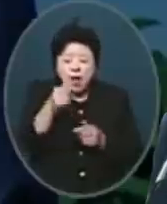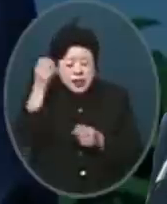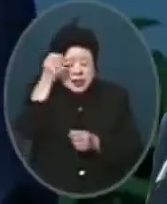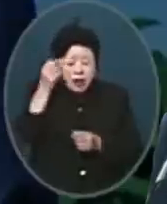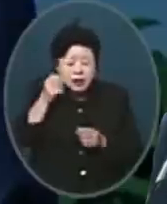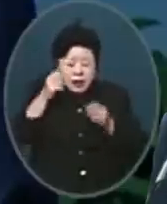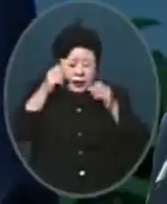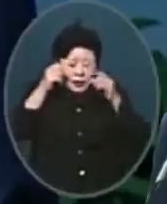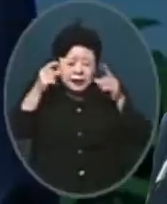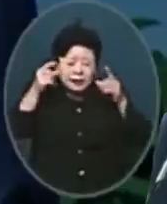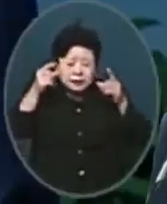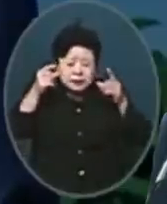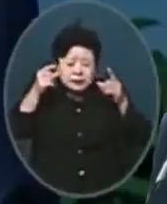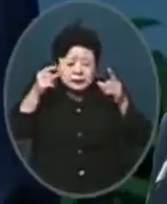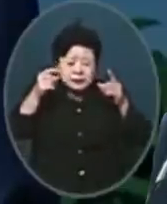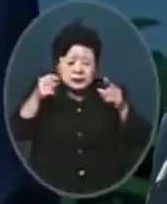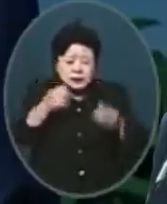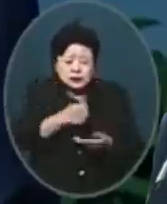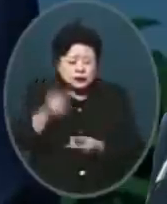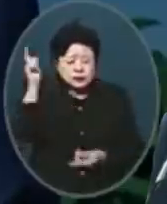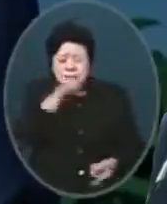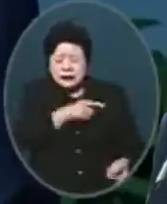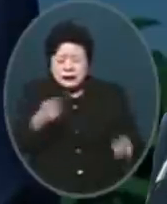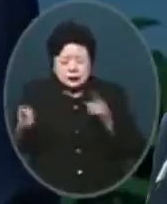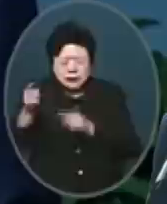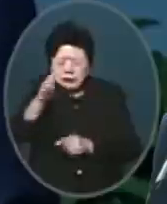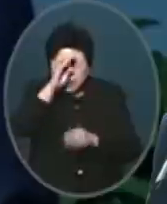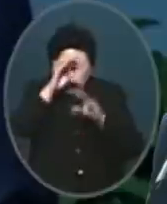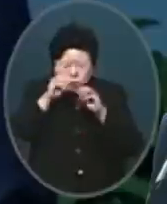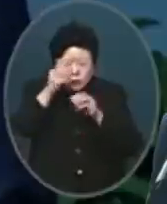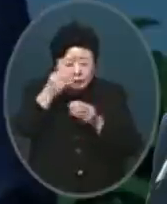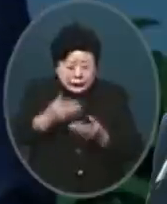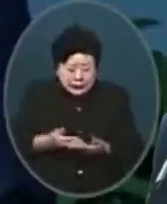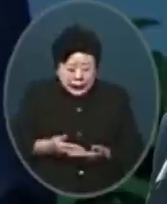영의 깨달음은 제가 채찍에 맞음으로 너희가 나음을 입었도다.